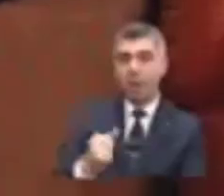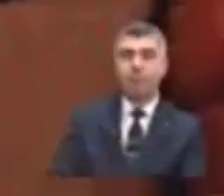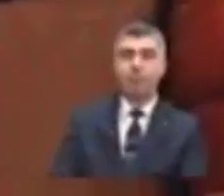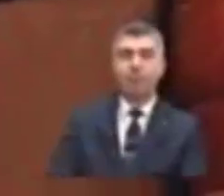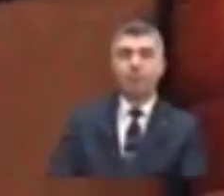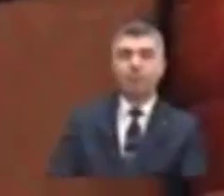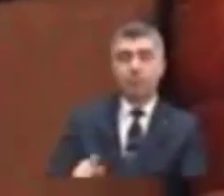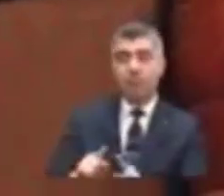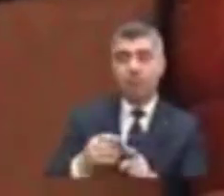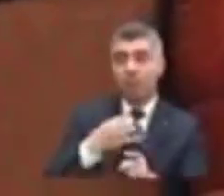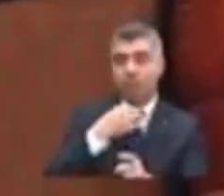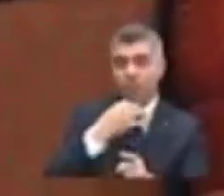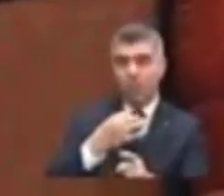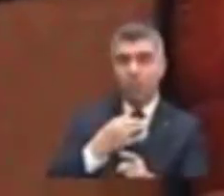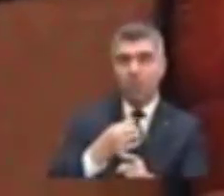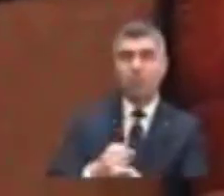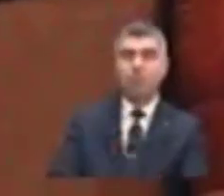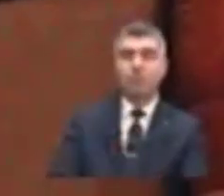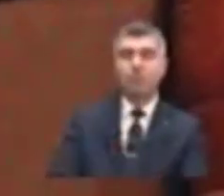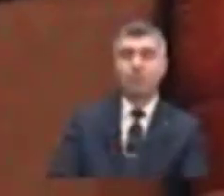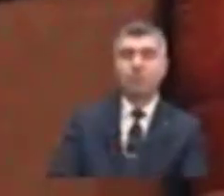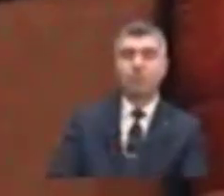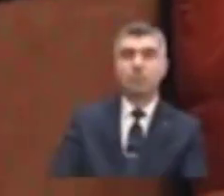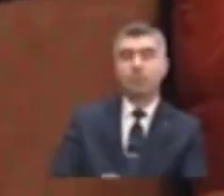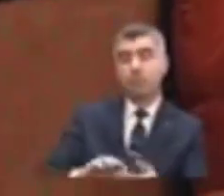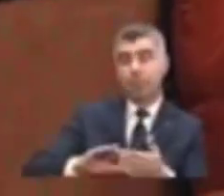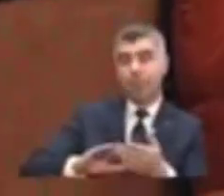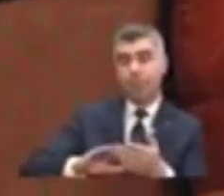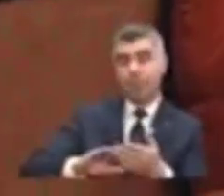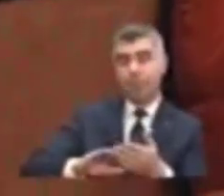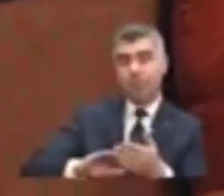واللي بغيت نقول لكم بأن احنا في إطار